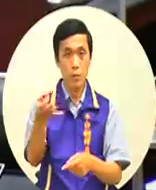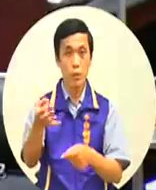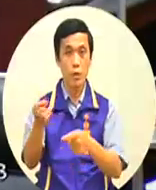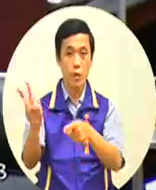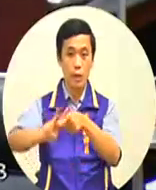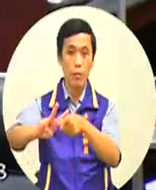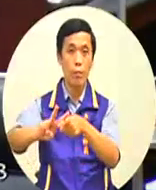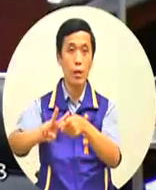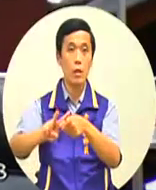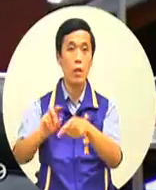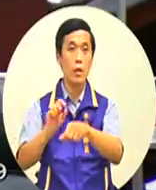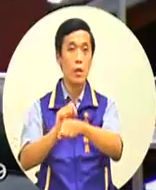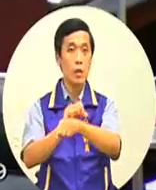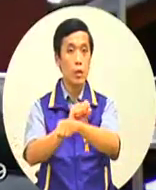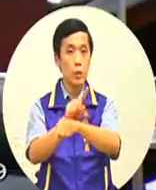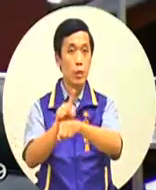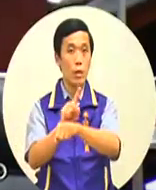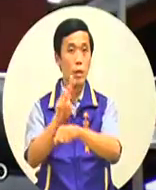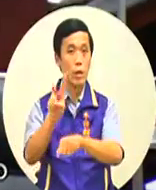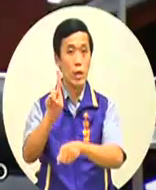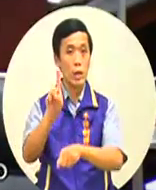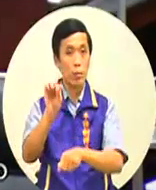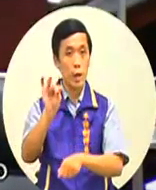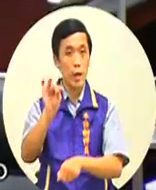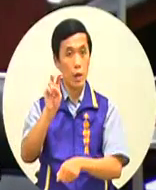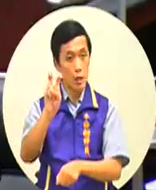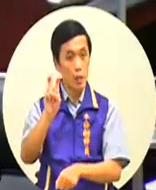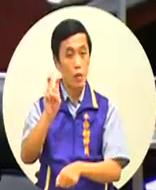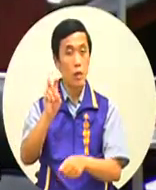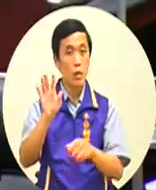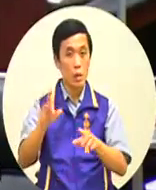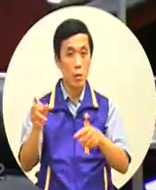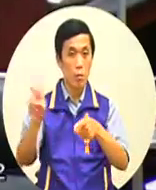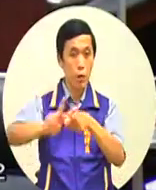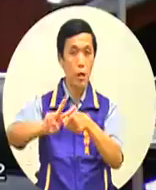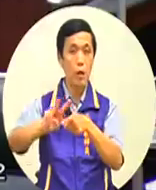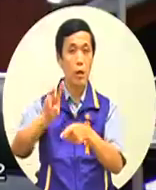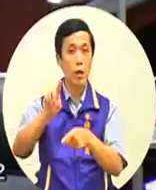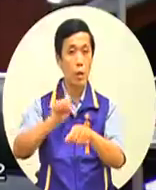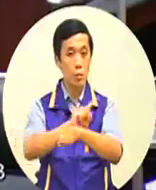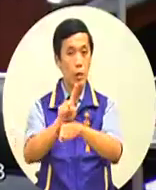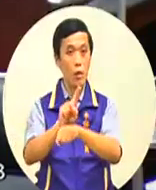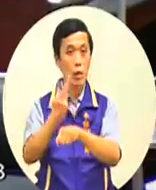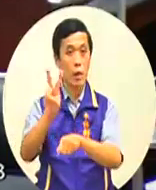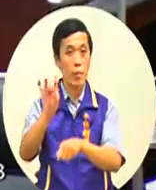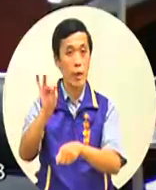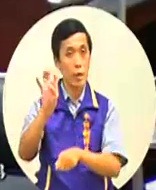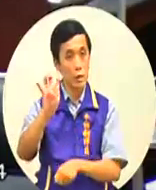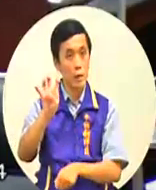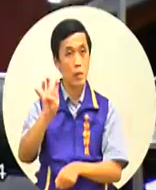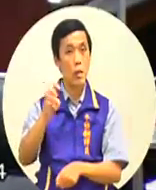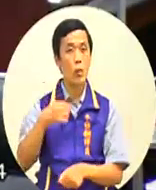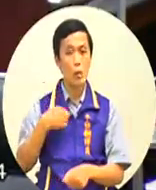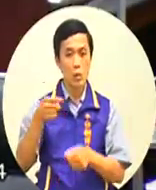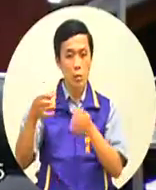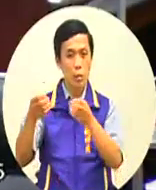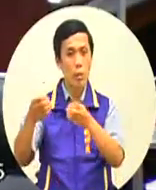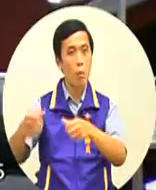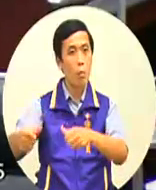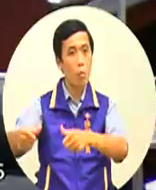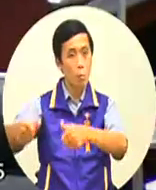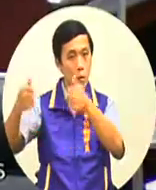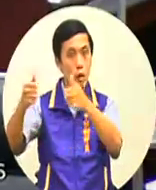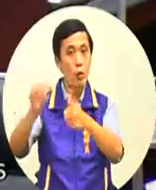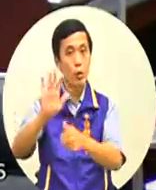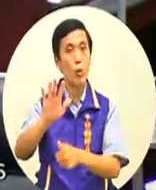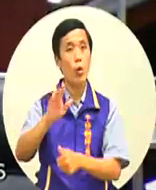我1点钟120块，伊1点钟按240给伊。我也不傻傻呢，我都跟你讲好了，我工读生